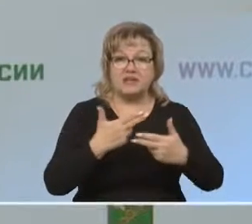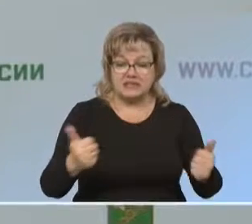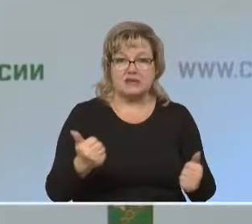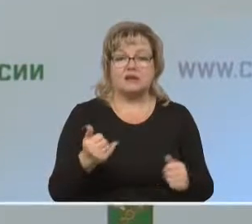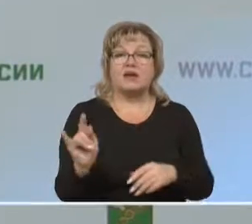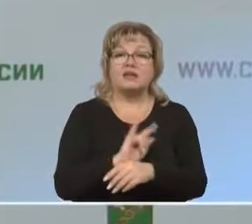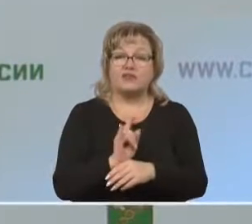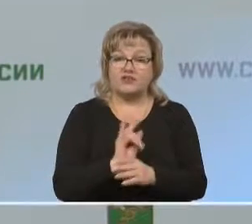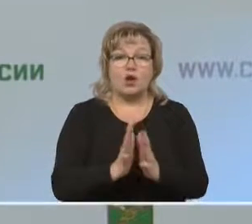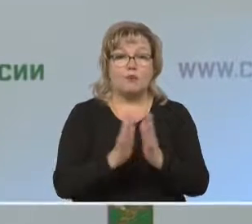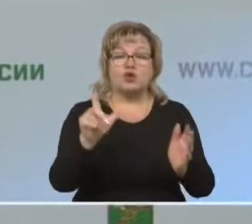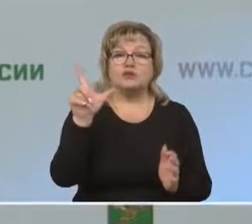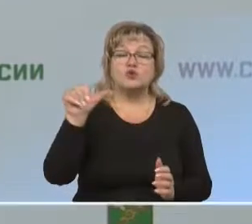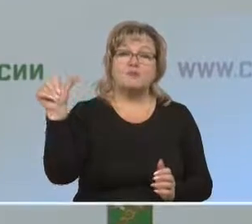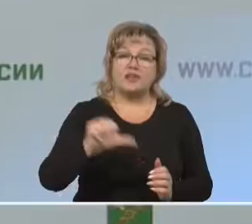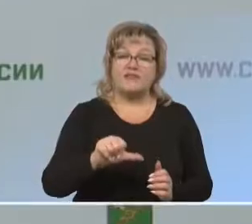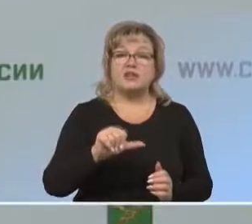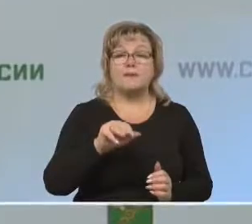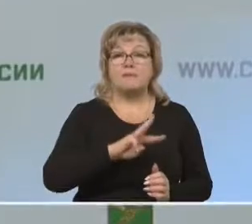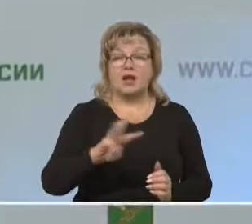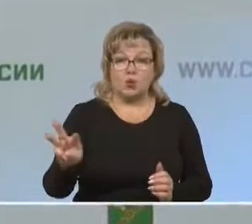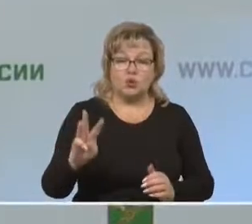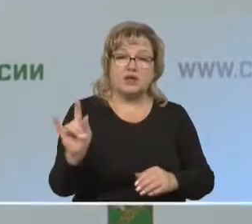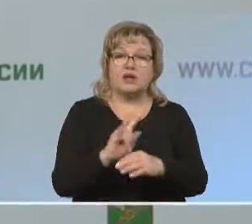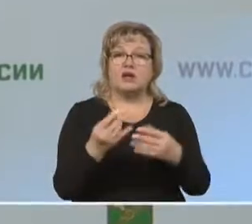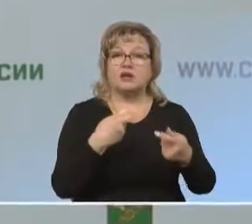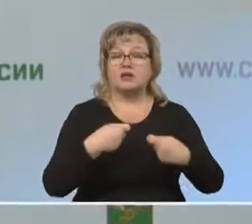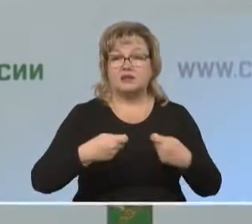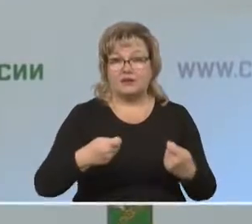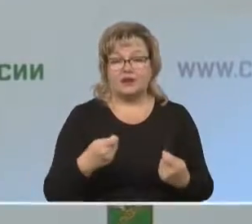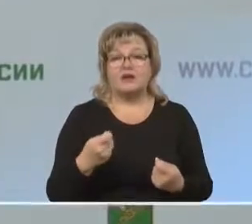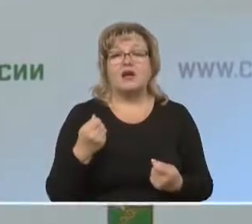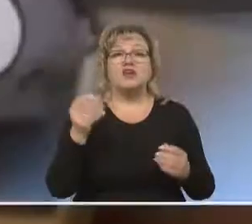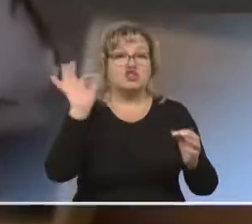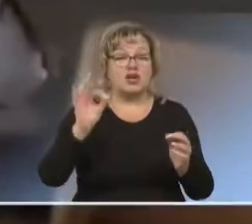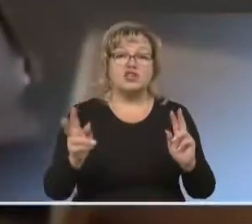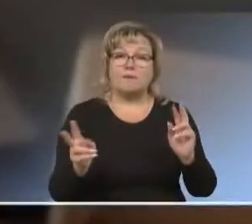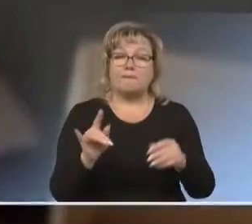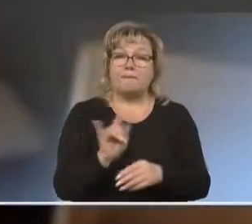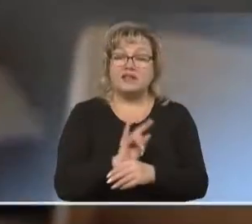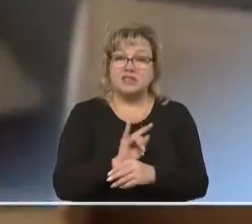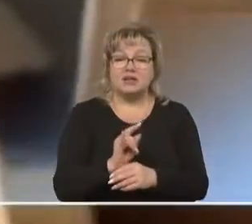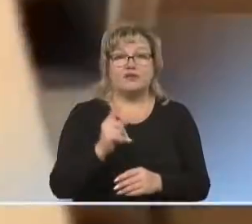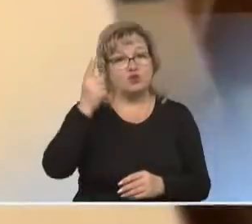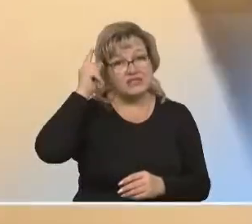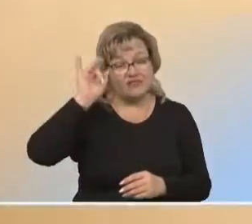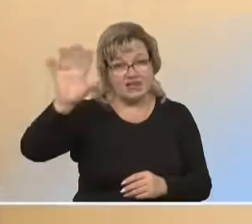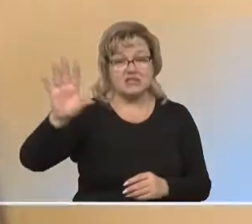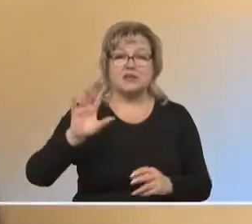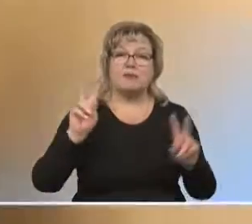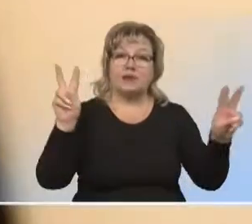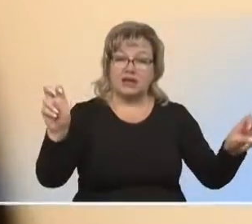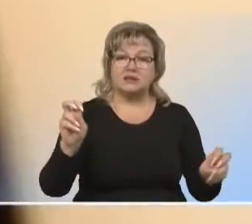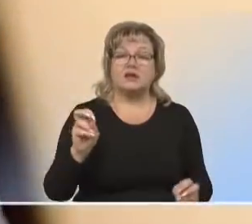признано контрафактными более 2,5 миллионов единиц контрафактной продукции. Конечно, чаще подделывают известные бренды, вожделенные